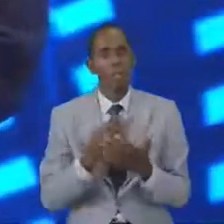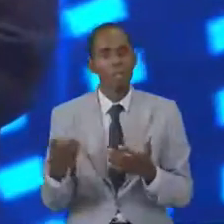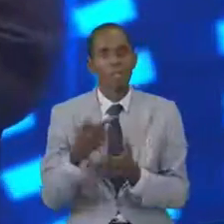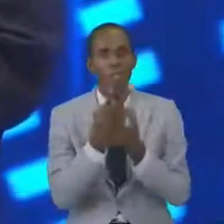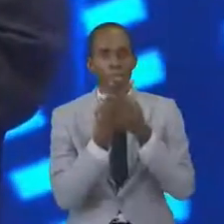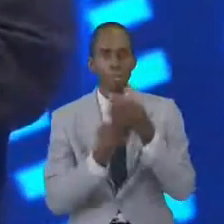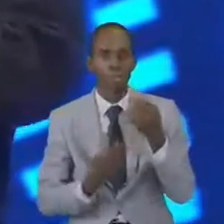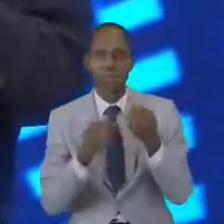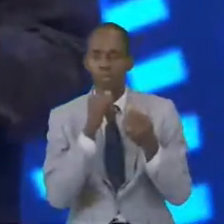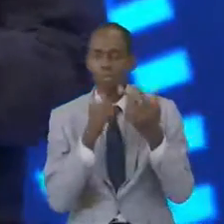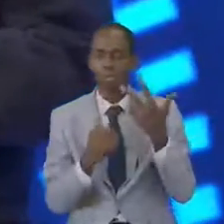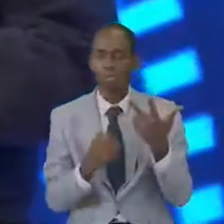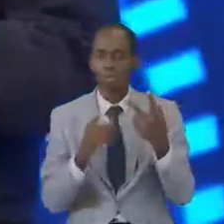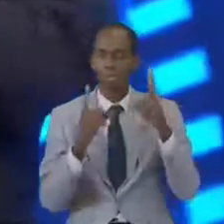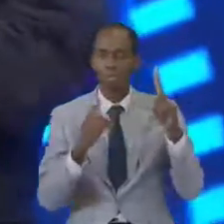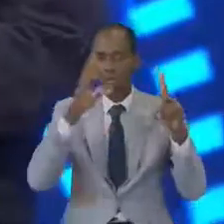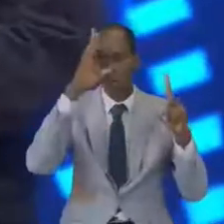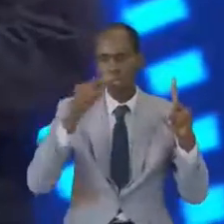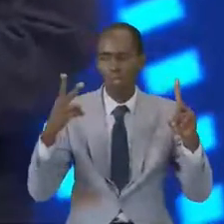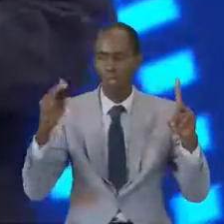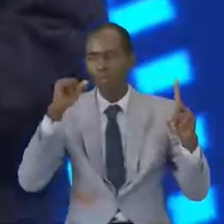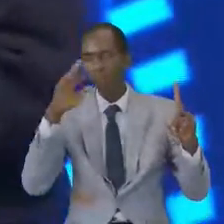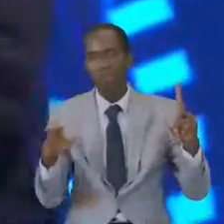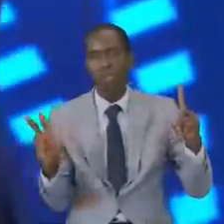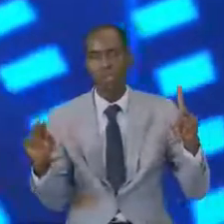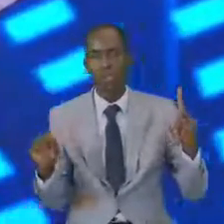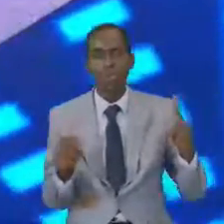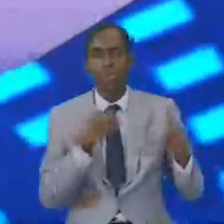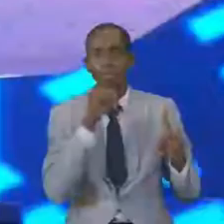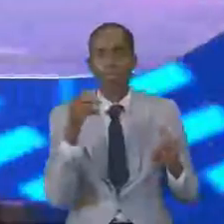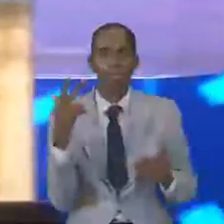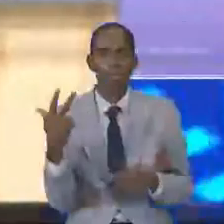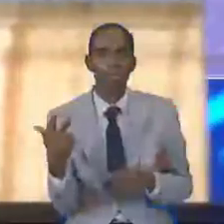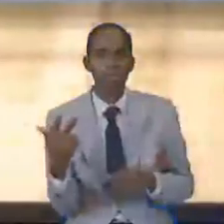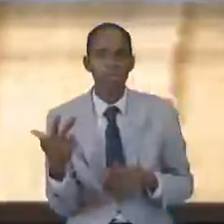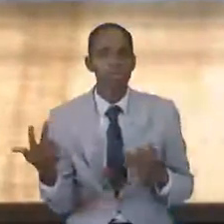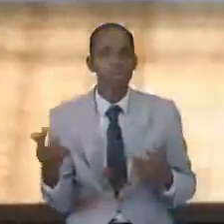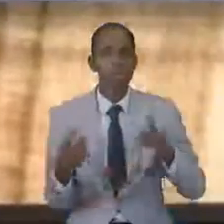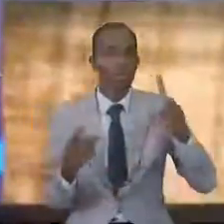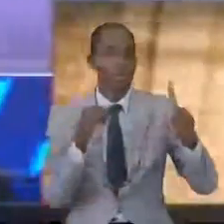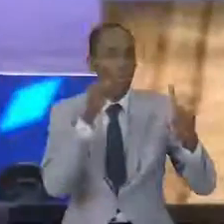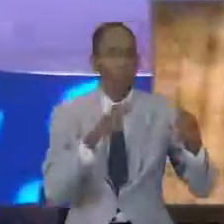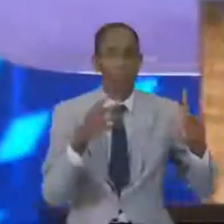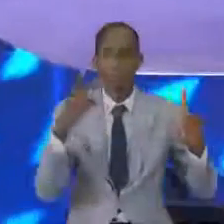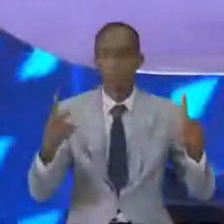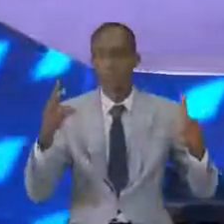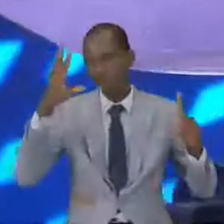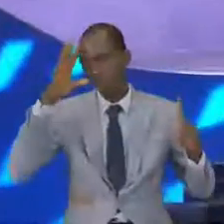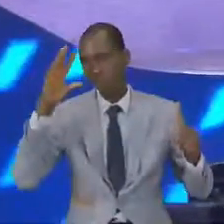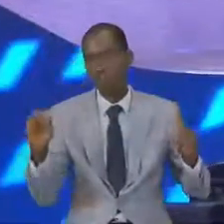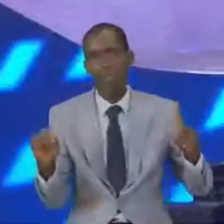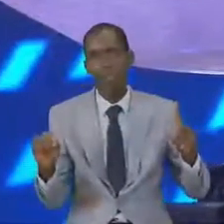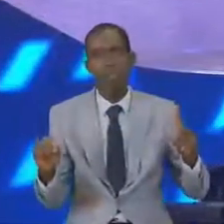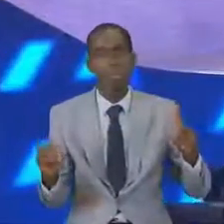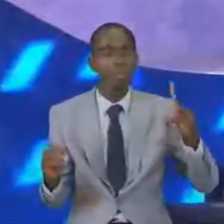par trois un homme et de femmes dans C'est pas trois et une femme et deux hommes non